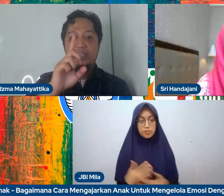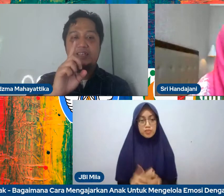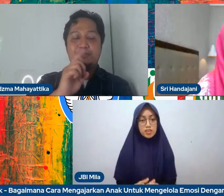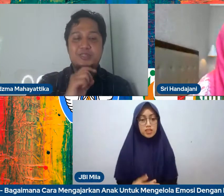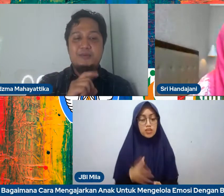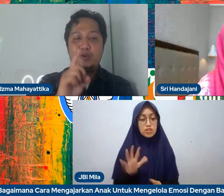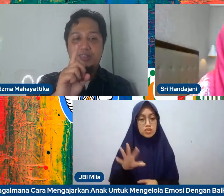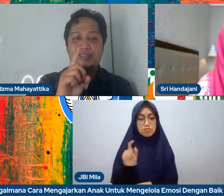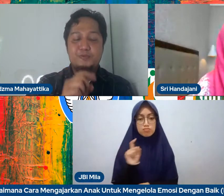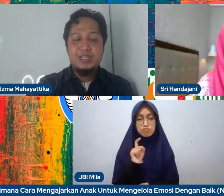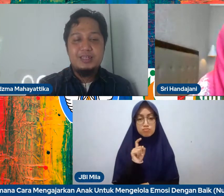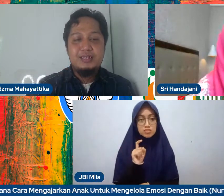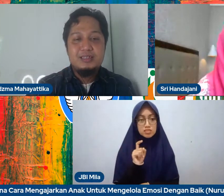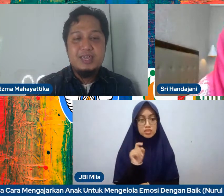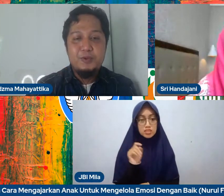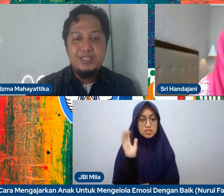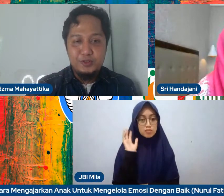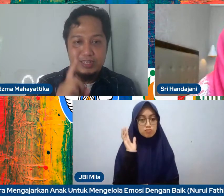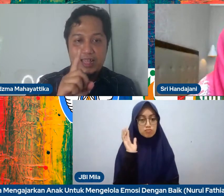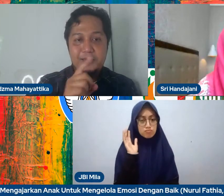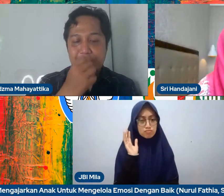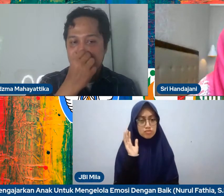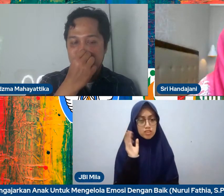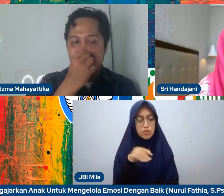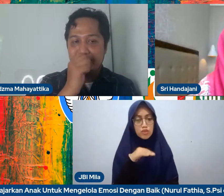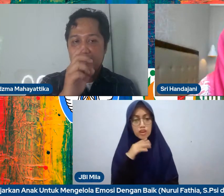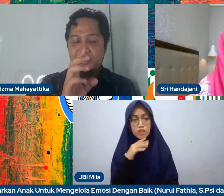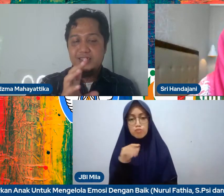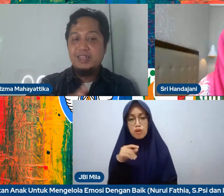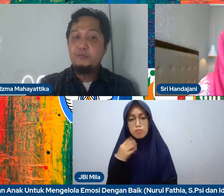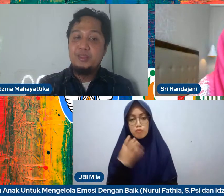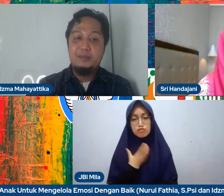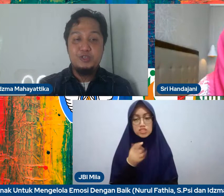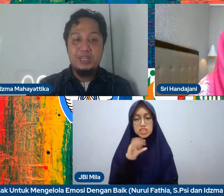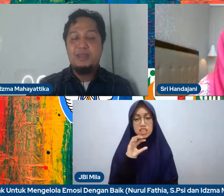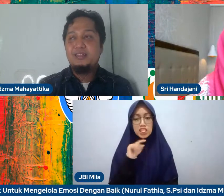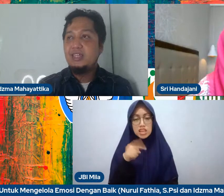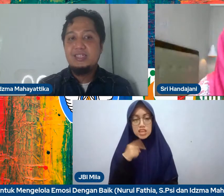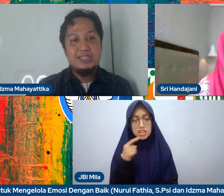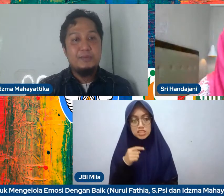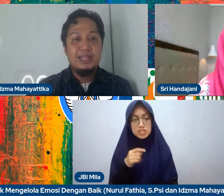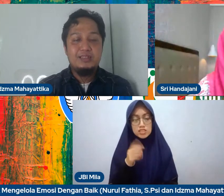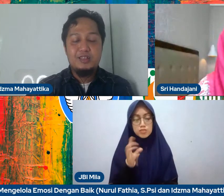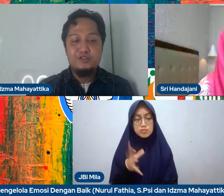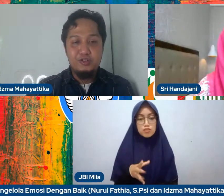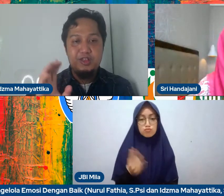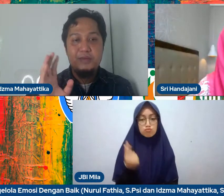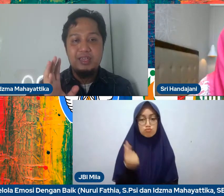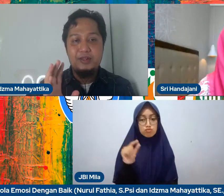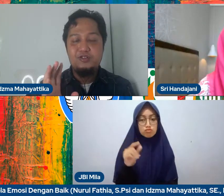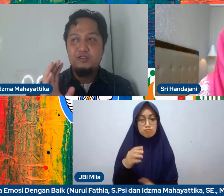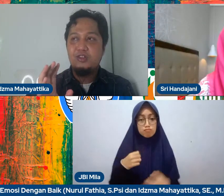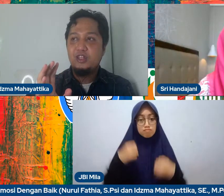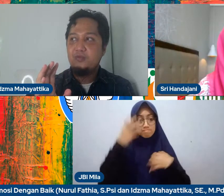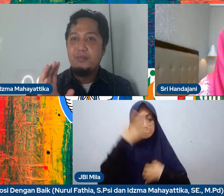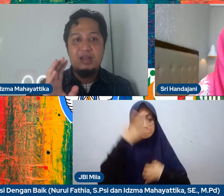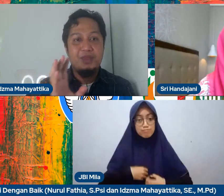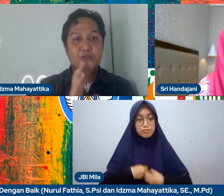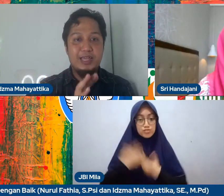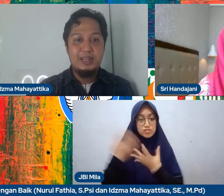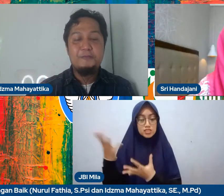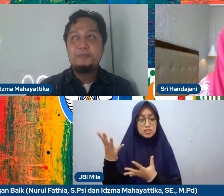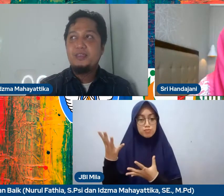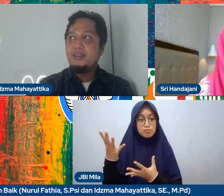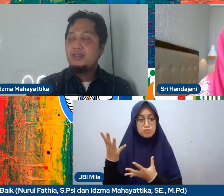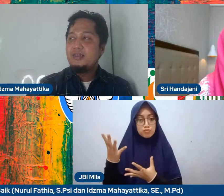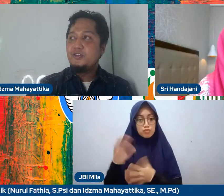panggil lagi Kak. Saya boleh cerita nggak? Jadi ini buat yang muslim ya, jadi ada cerita menarik tentang Rasulullah, bagaimana Rasulullah itu memahami